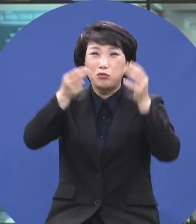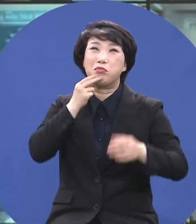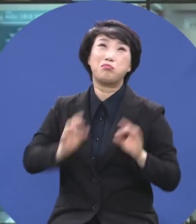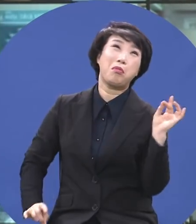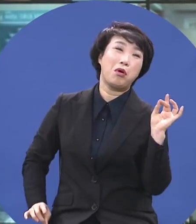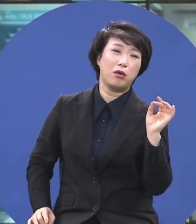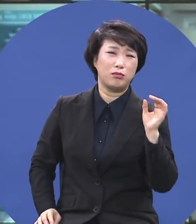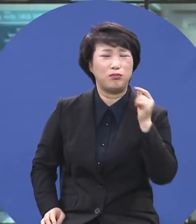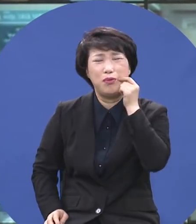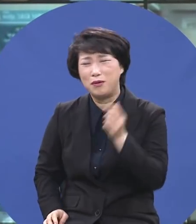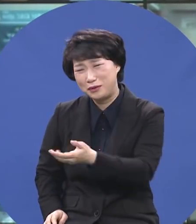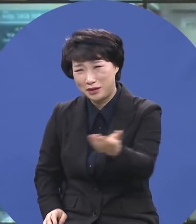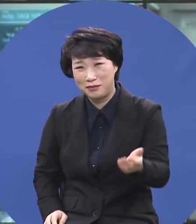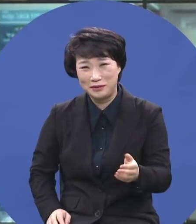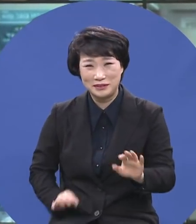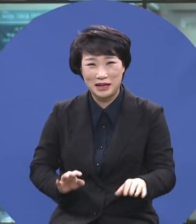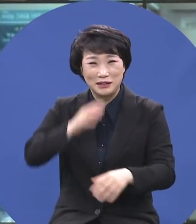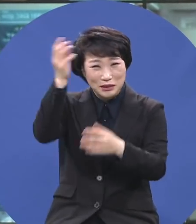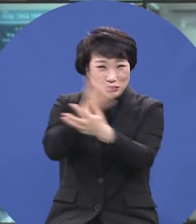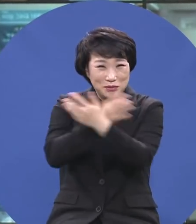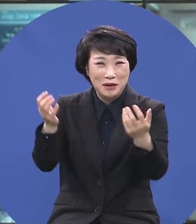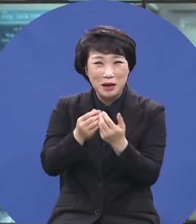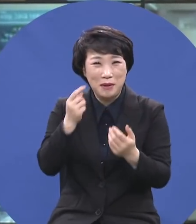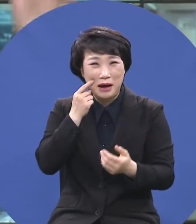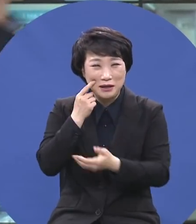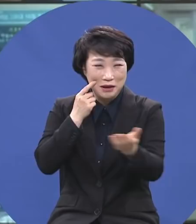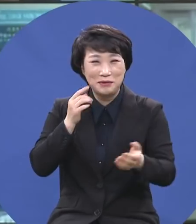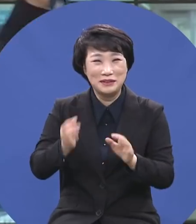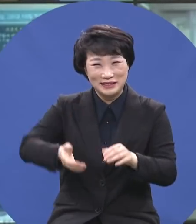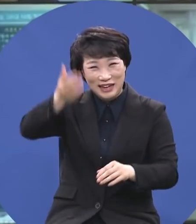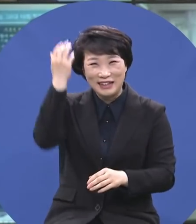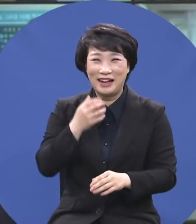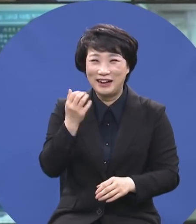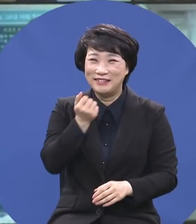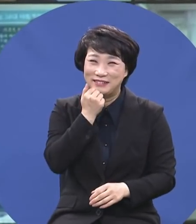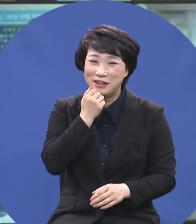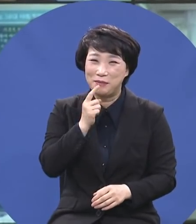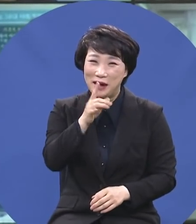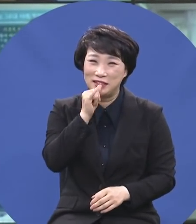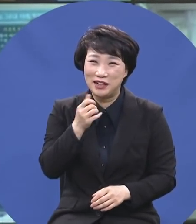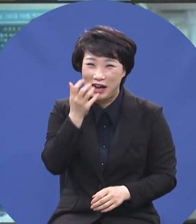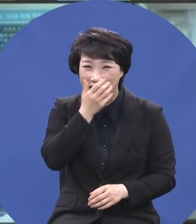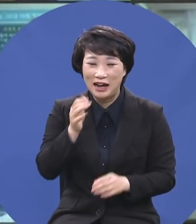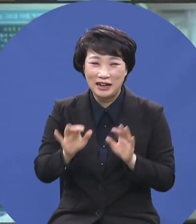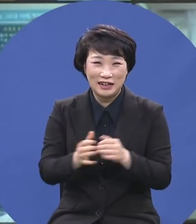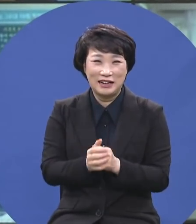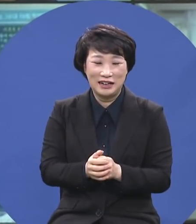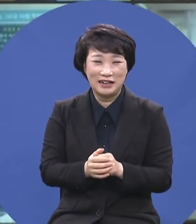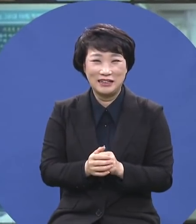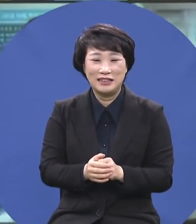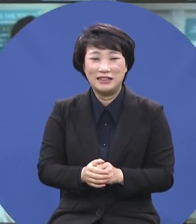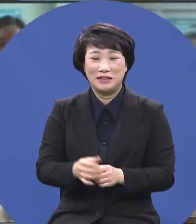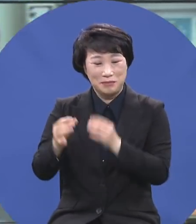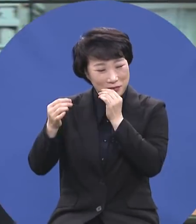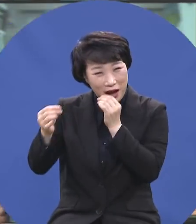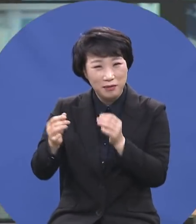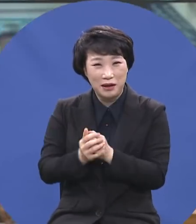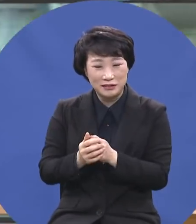여러분 성령이 충만하면 옛날에 양반 상추도 흔들렸다는 거예요. 막 난리가 나서. 무슨 말인지